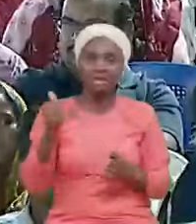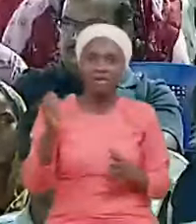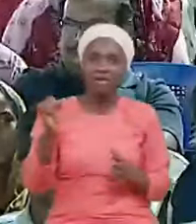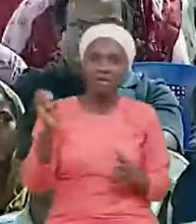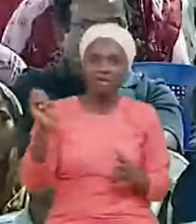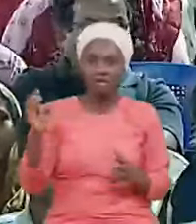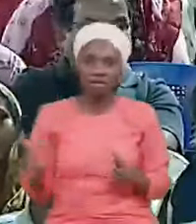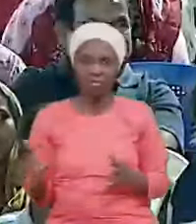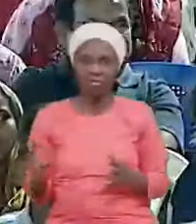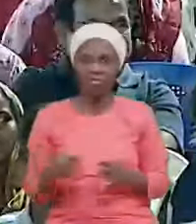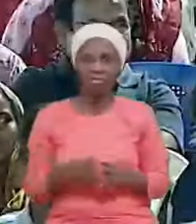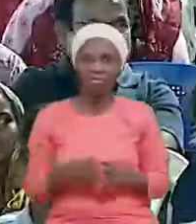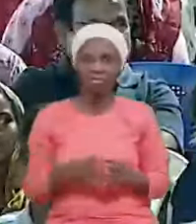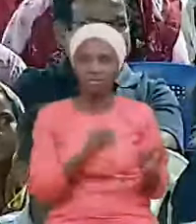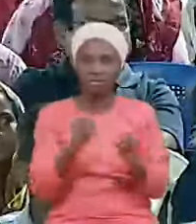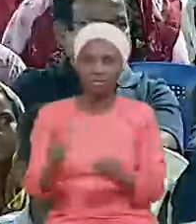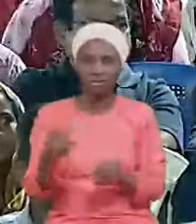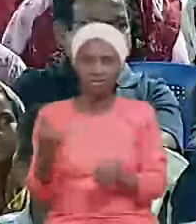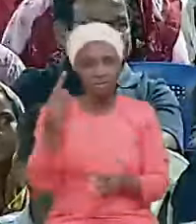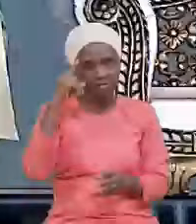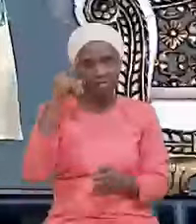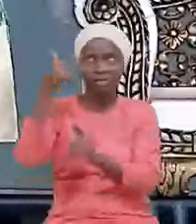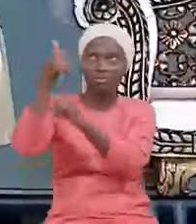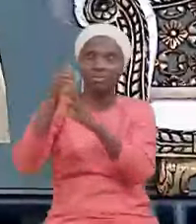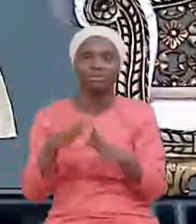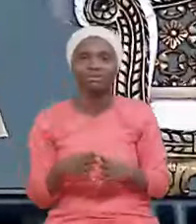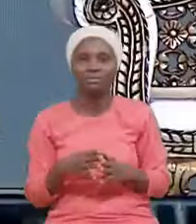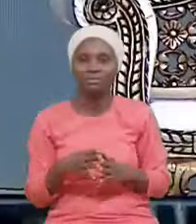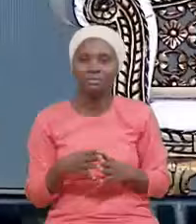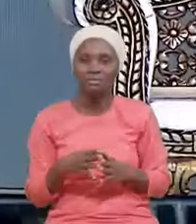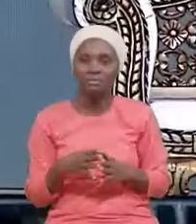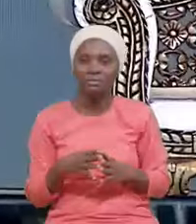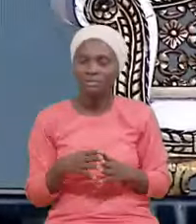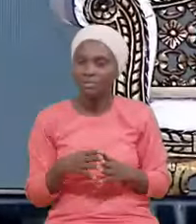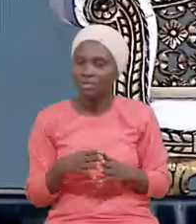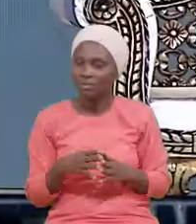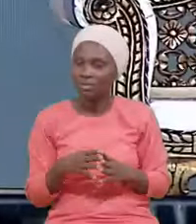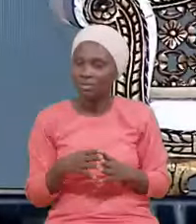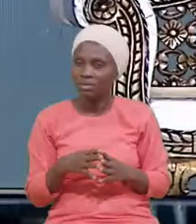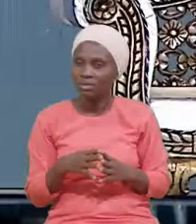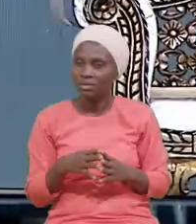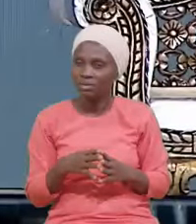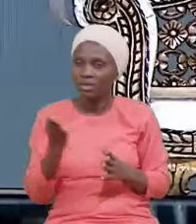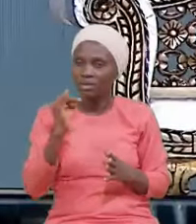for himself. ఆయన తనకు తానుగా తన ప్రజలకు బయలుపరచుకోవడానికి ఇష్టపడుతూ మనల్ని సృజించారు.